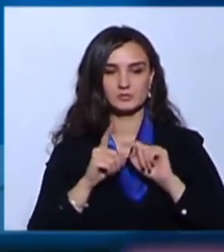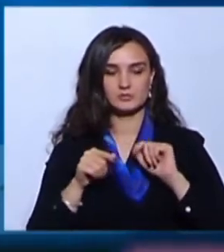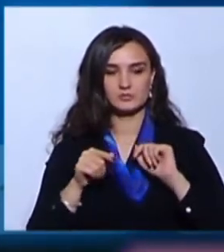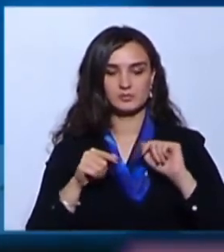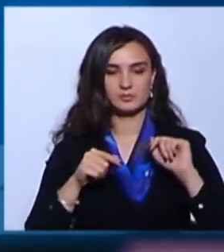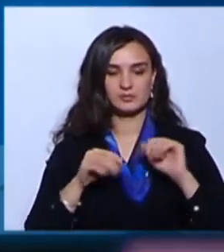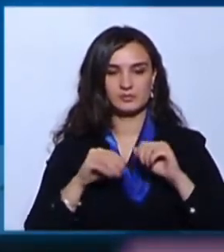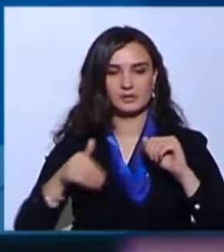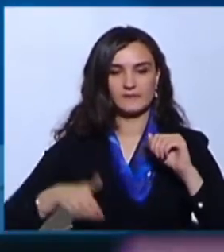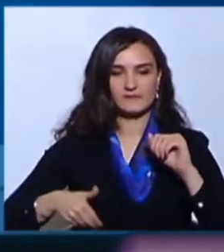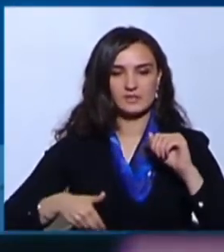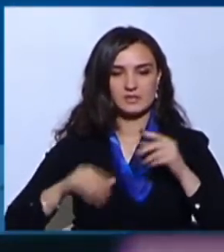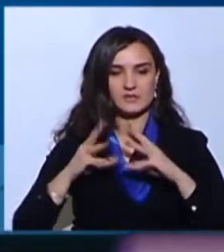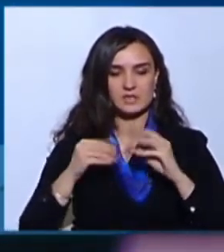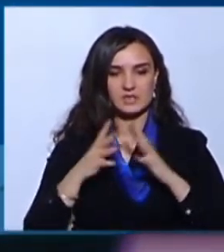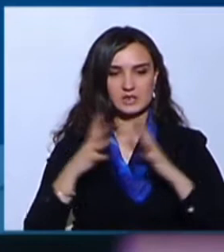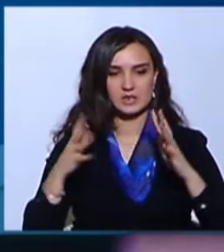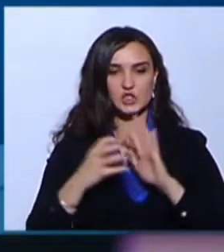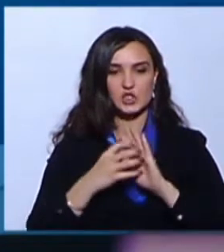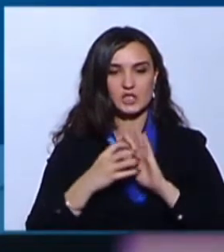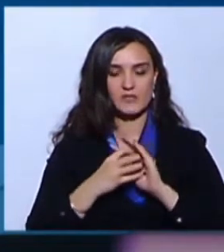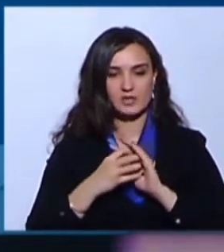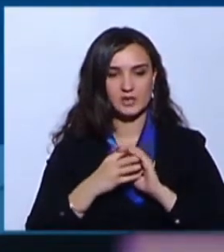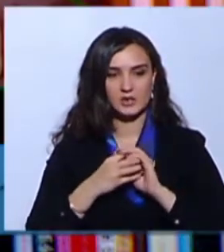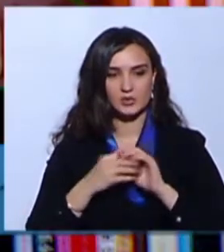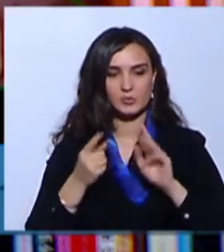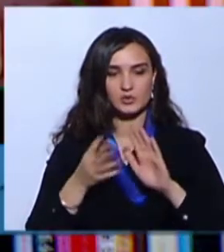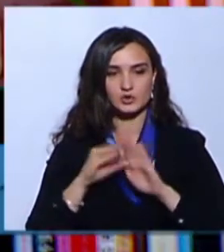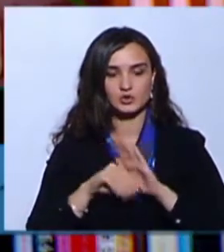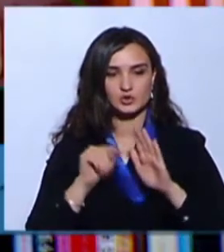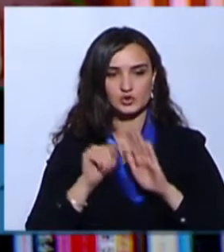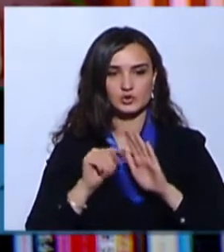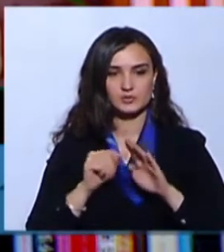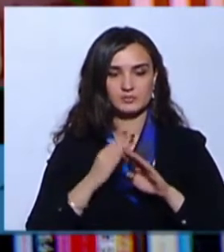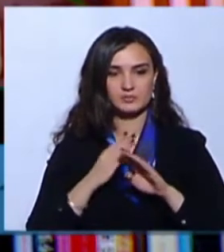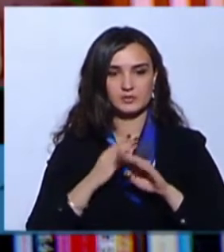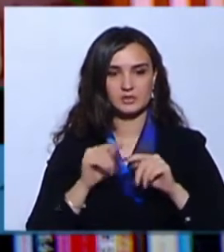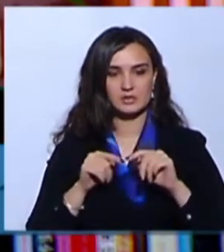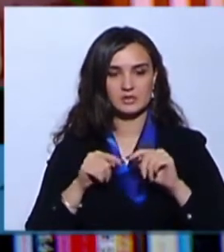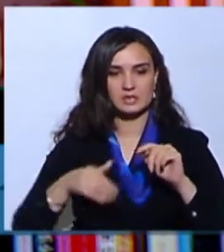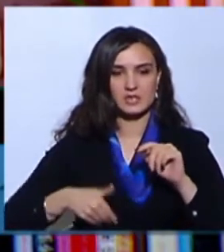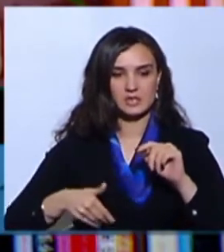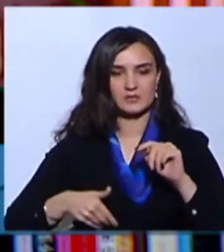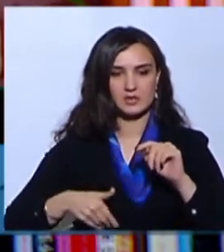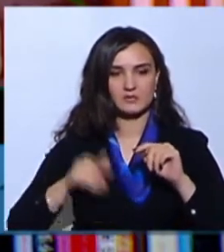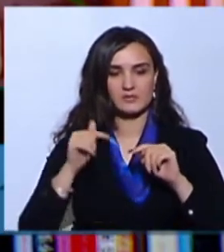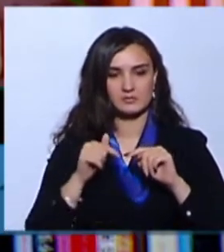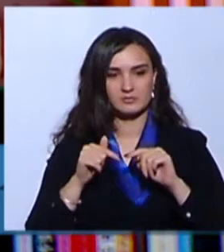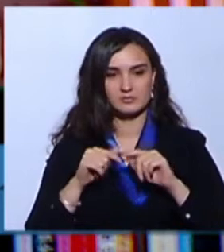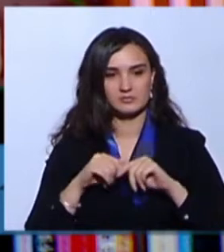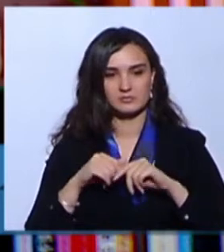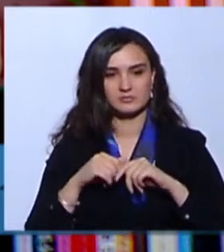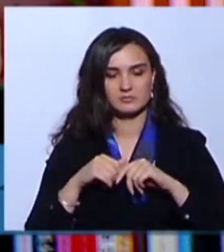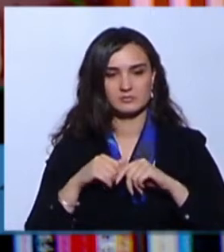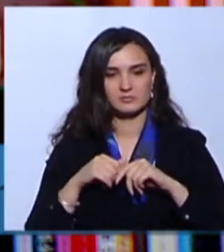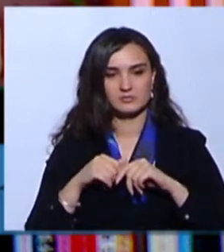გვაქვს გვიძლი ყველაზე დიდი ჯირკვალი ორგანიზმში რომელშიც არის შიგნით სადინრები სანაღვლე, იმიტომ რომ ნაღვლი გამომუშავდება